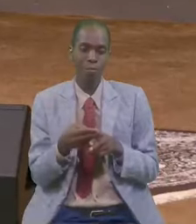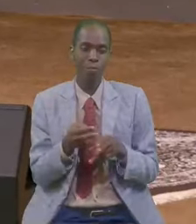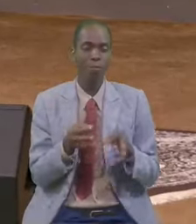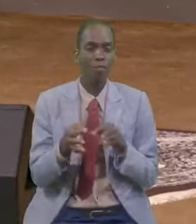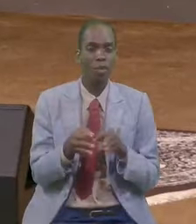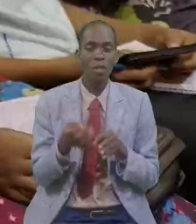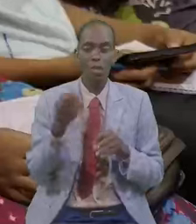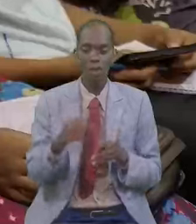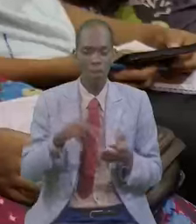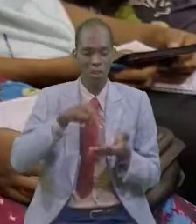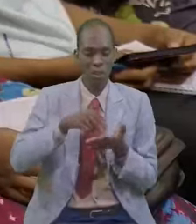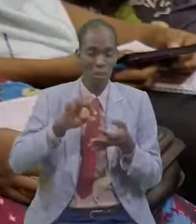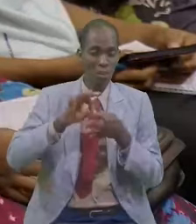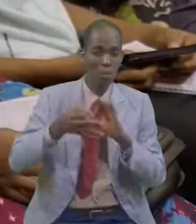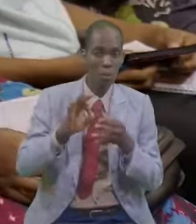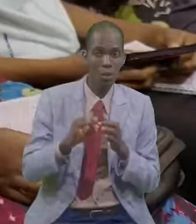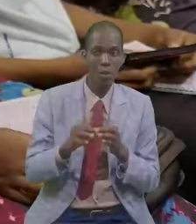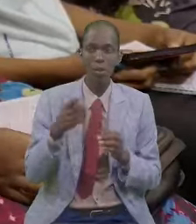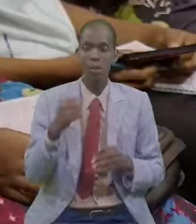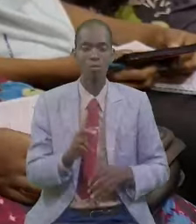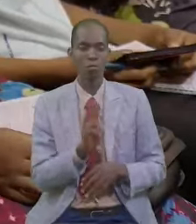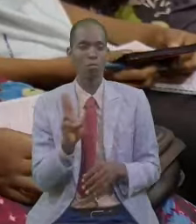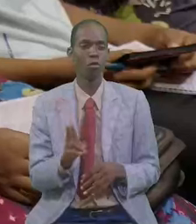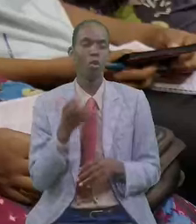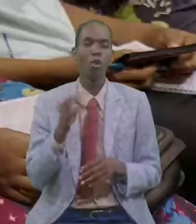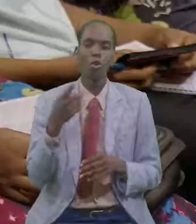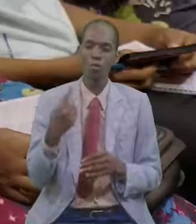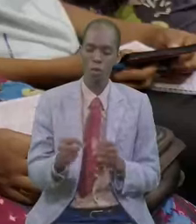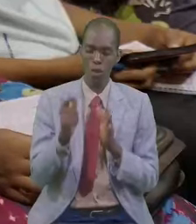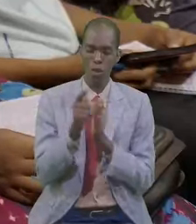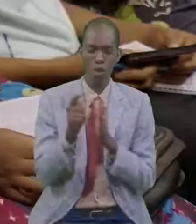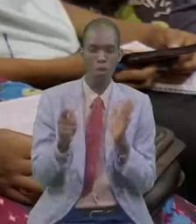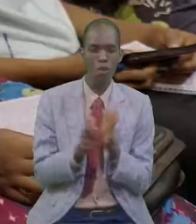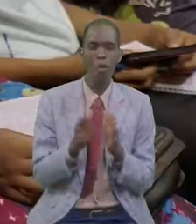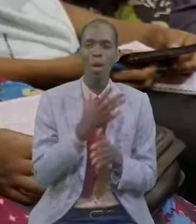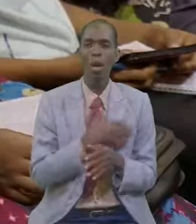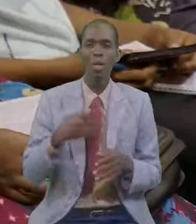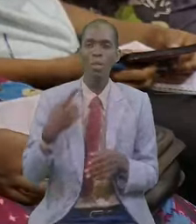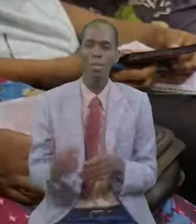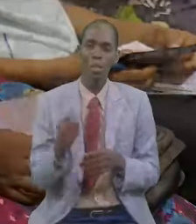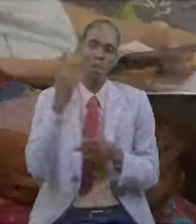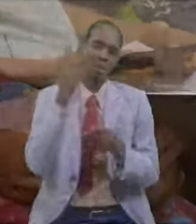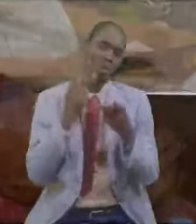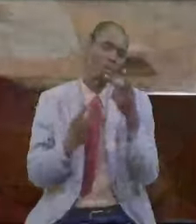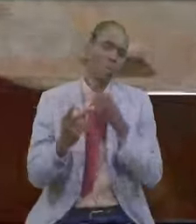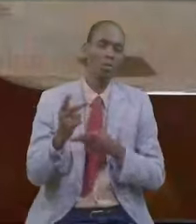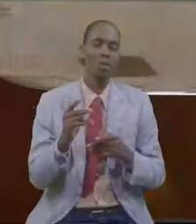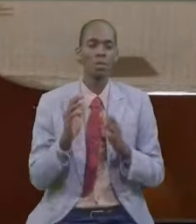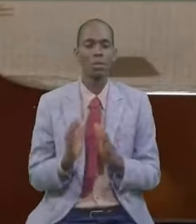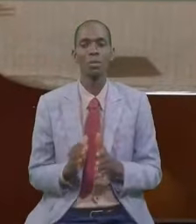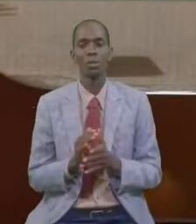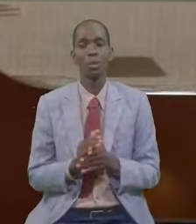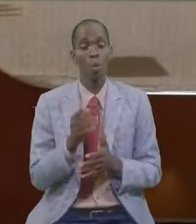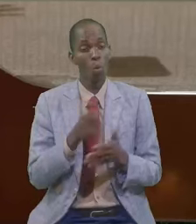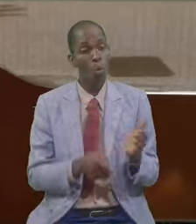le résumé, l'interprétation, l'application de la loi et des prophètes. Que voulez-vous que les